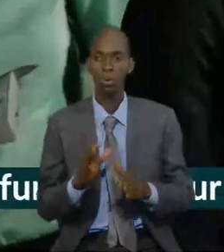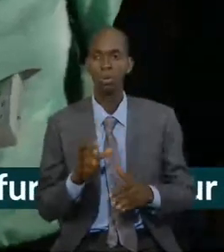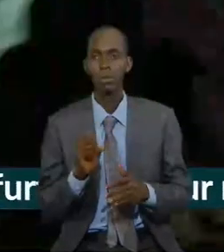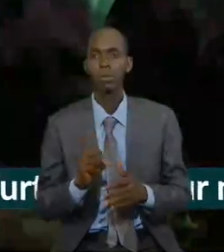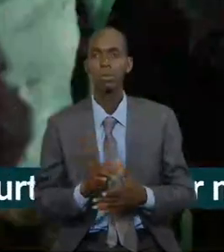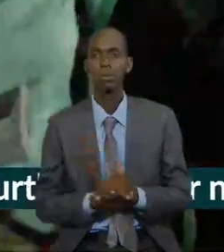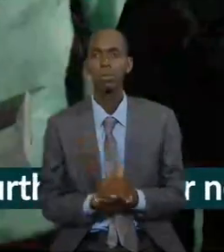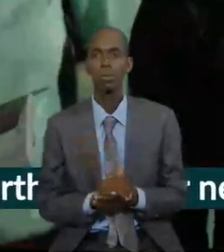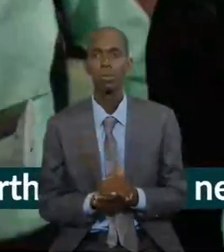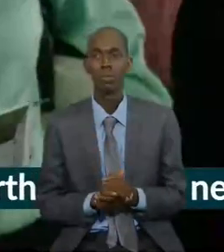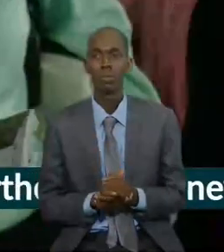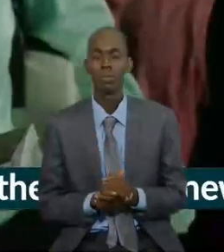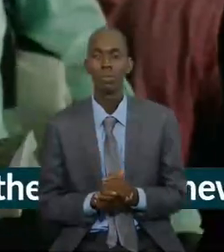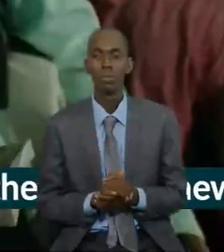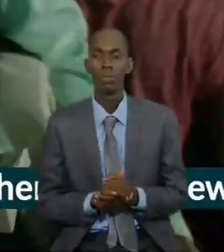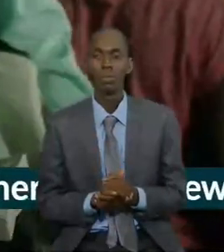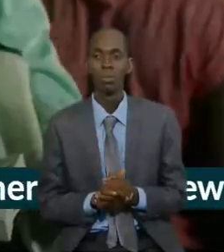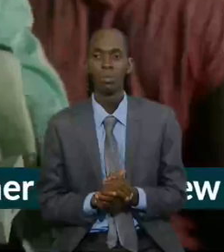vous identifier